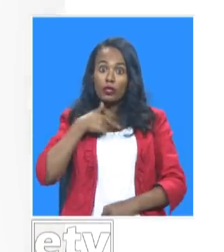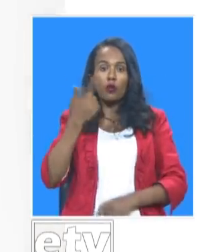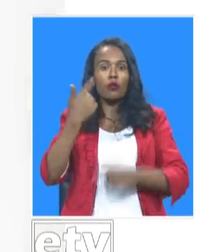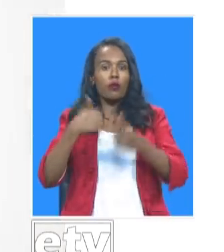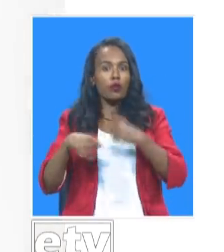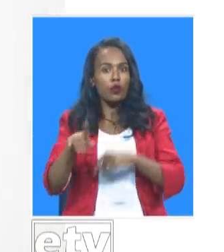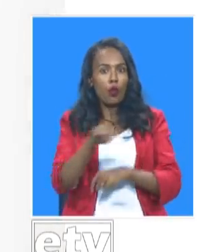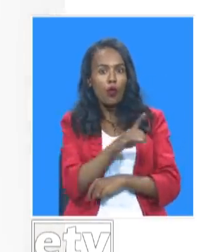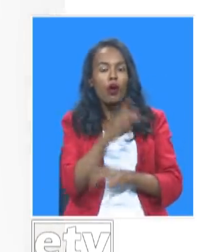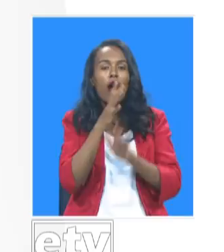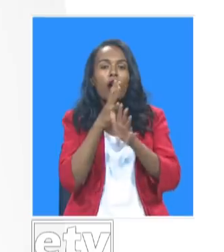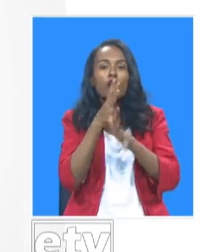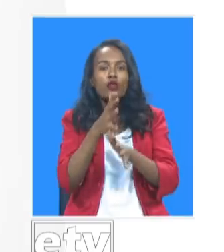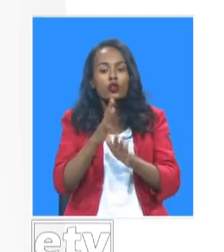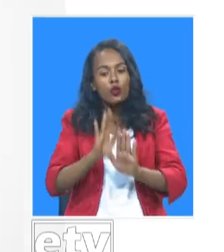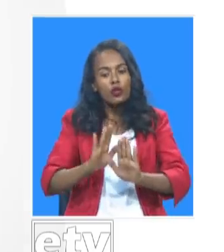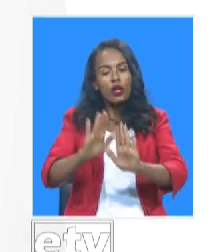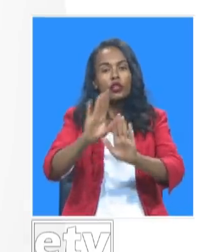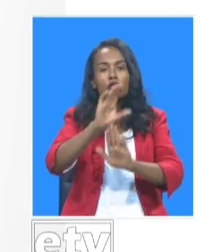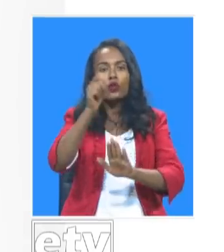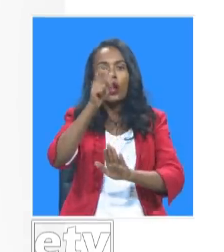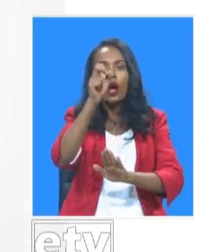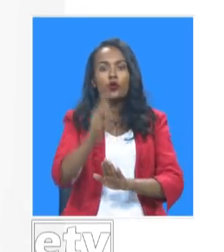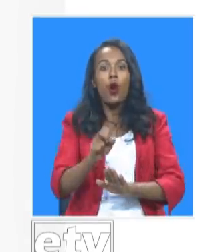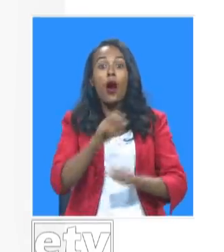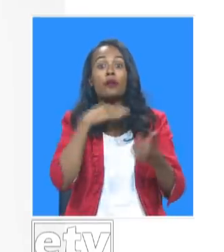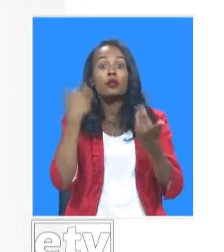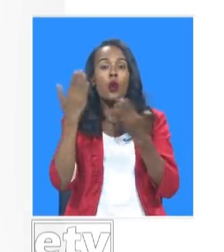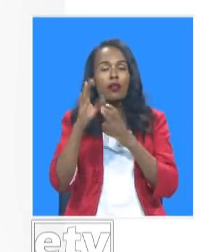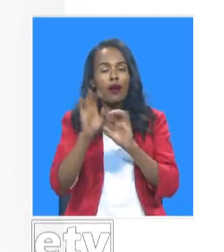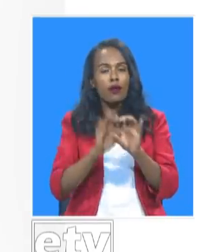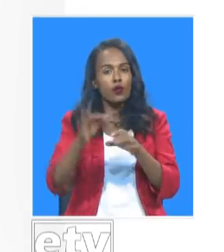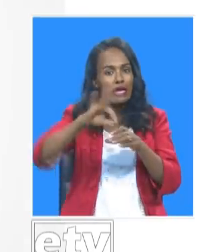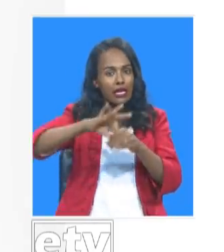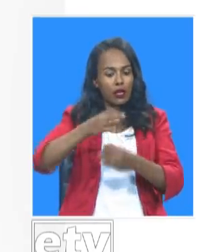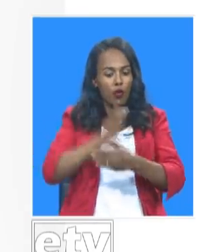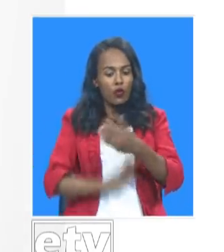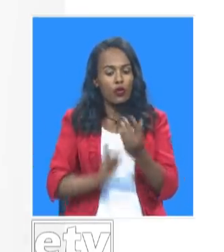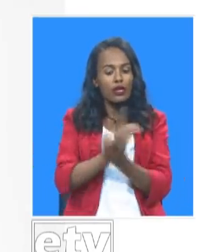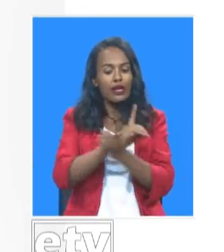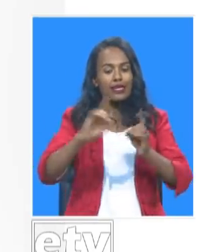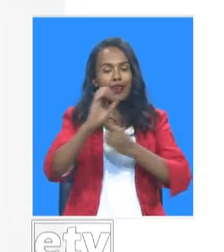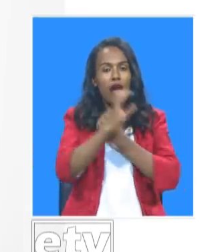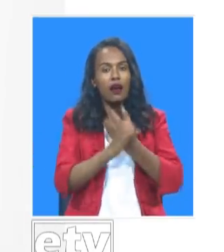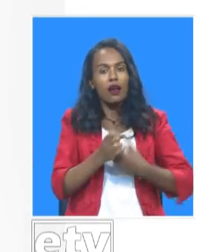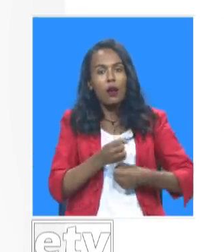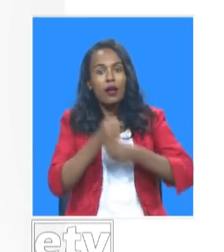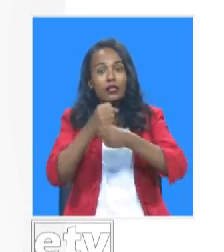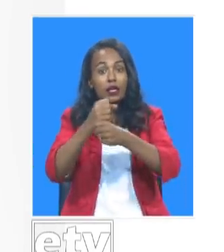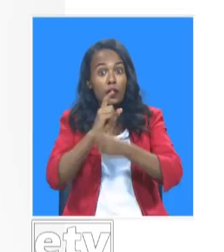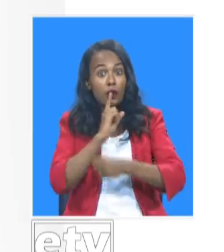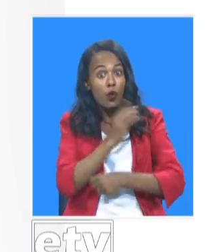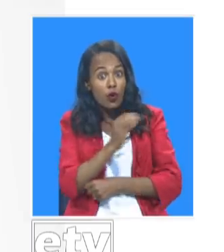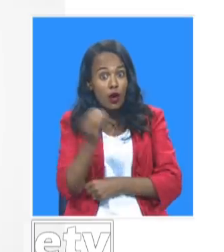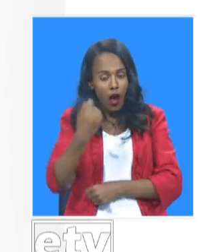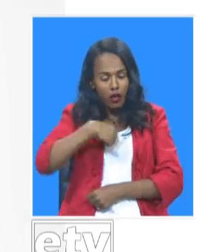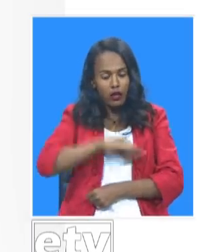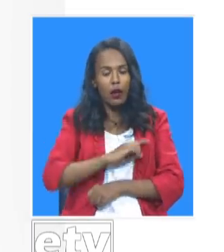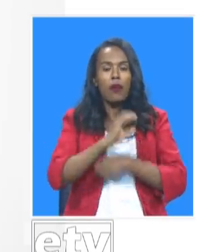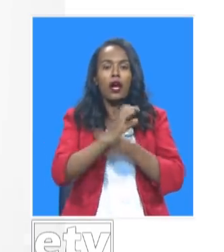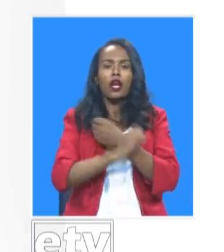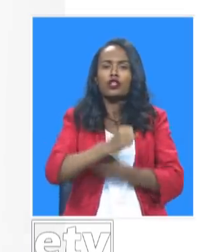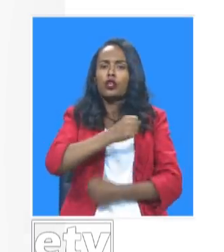ከሆነ አያቶቻችን ራሳቸውን ባድዋ ላይ መስዋዕት ያደረጉት ለተተኪው ትውልድ ነፃ የሆነች ሀገር ለማስረከብ ነው። እናም እኛም